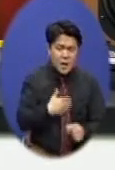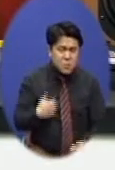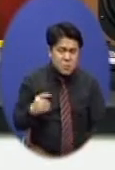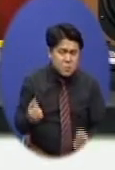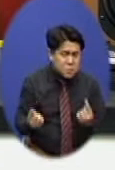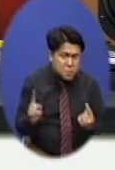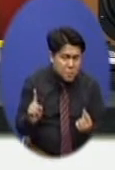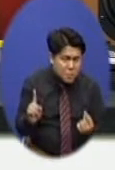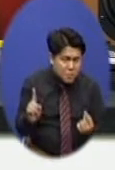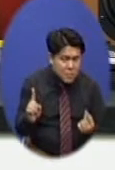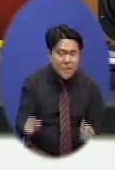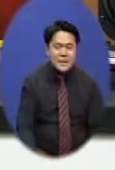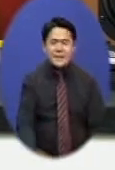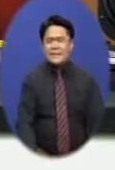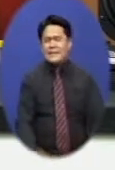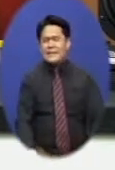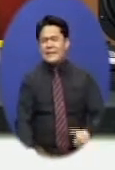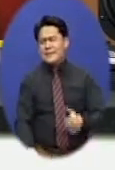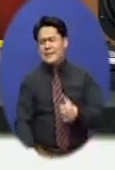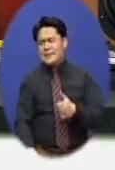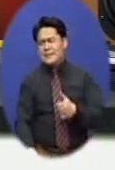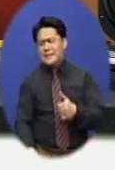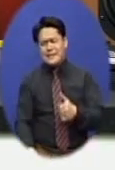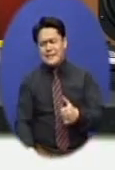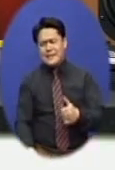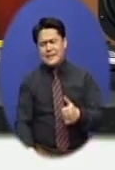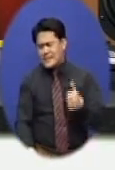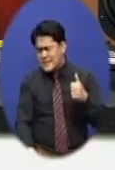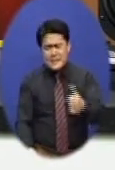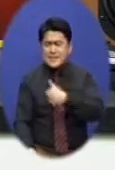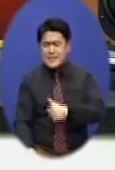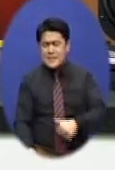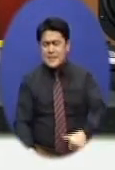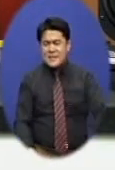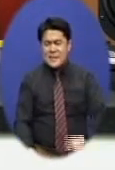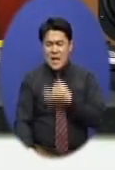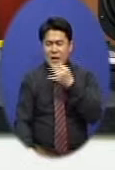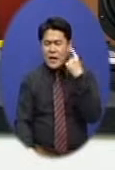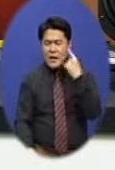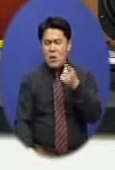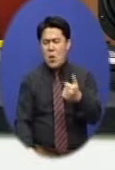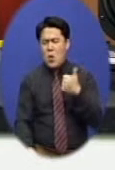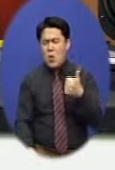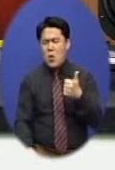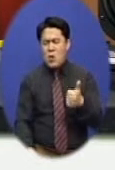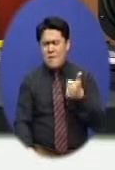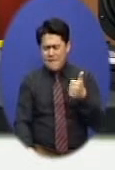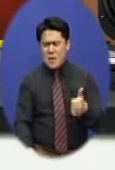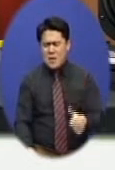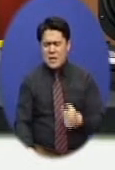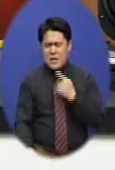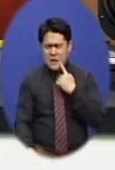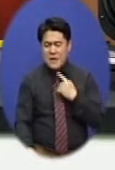모르시나요? 빠라바빠빠. 예. 와, 잘하신다. 야, 목소리 정말 욕심나네요. 네. 예. 아니, 정말